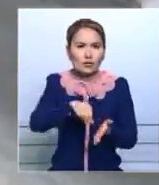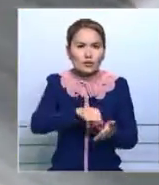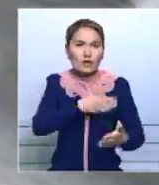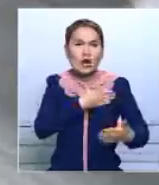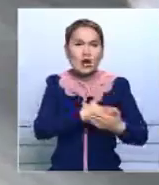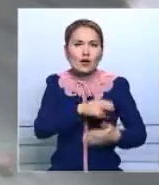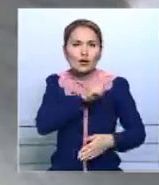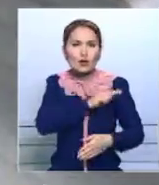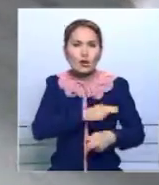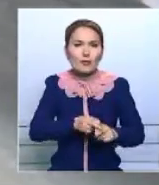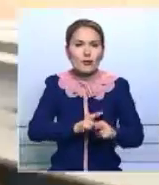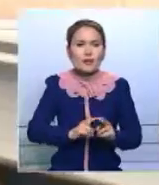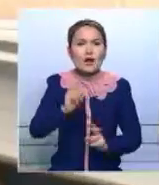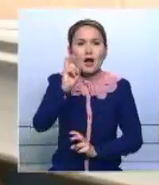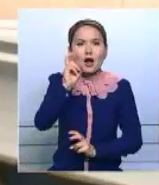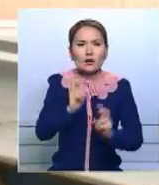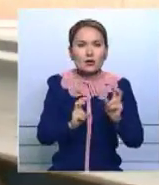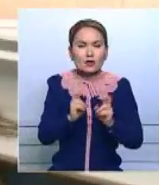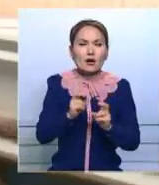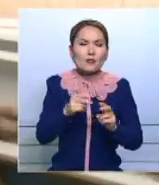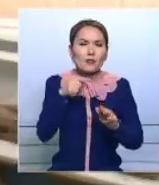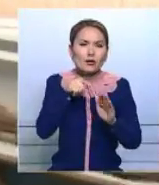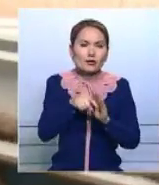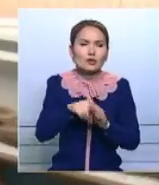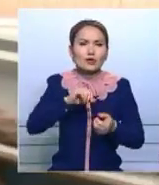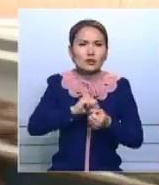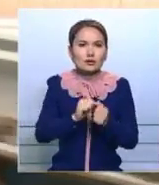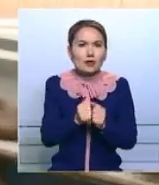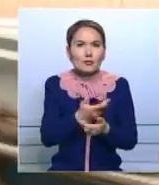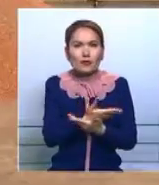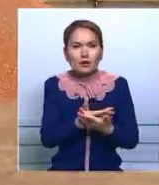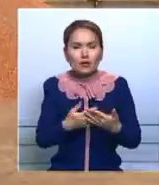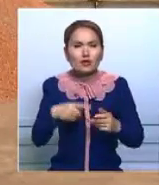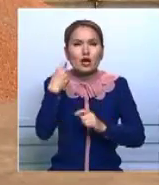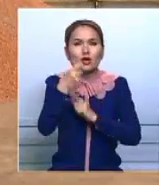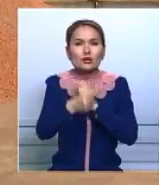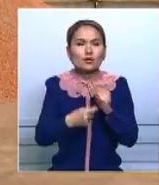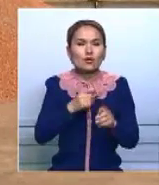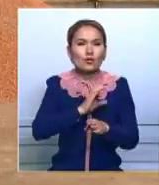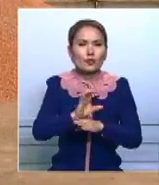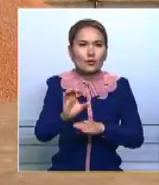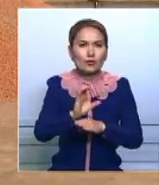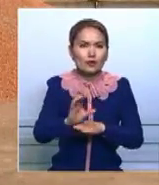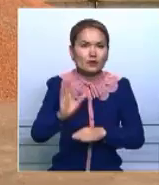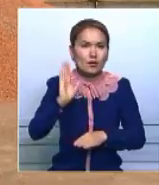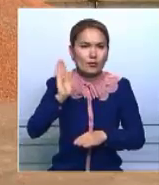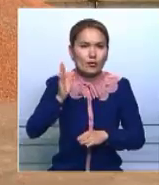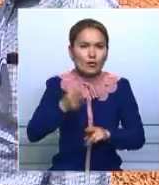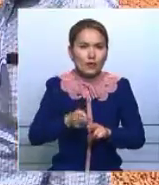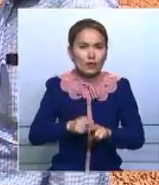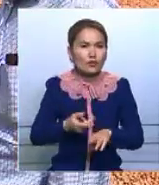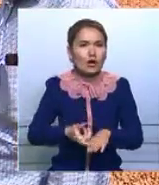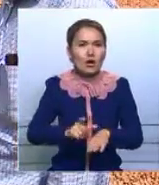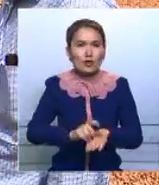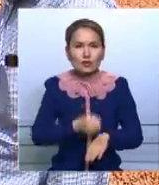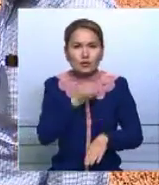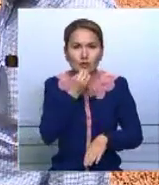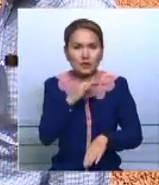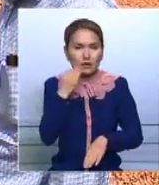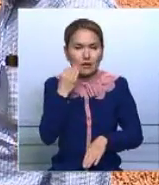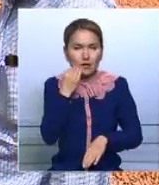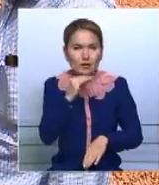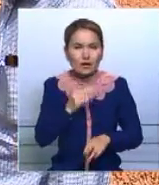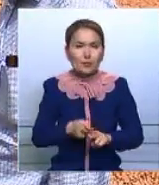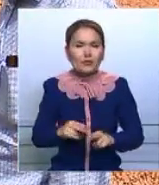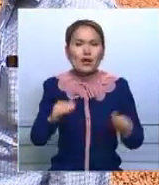Зауытта қазір керамзит қиыршық тастары мен кірпіш шығарылып жатыр. Керамзит өнімі жеңіл әрі бойына жылу тартатындықтан